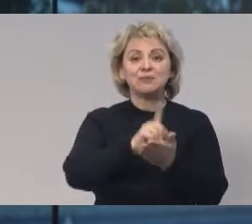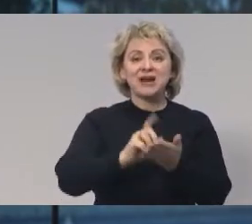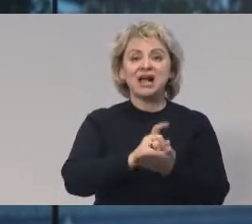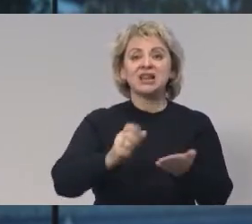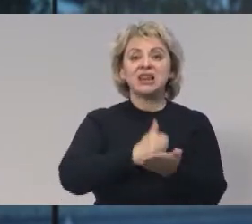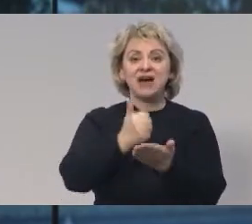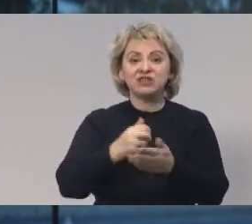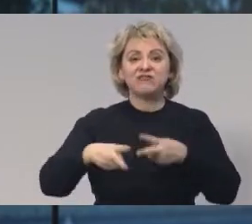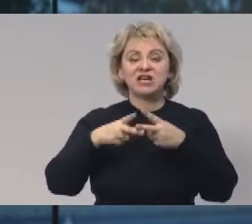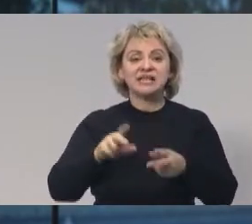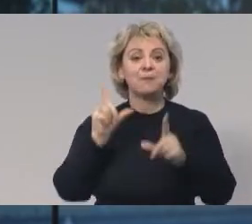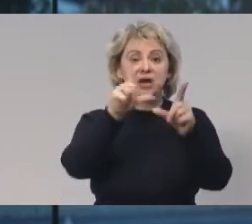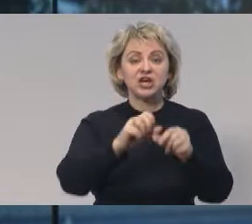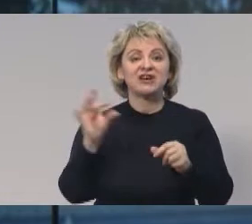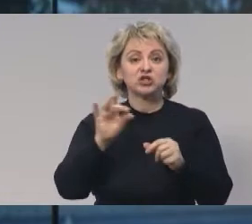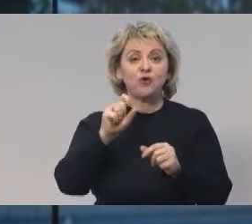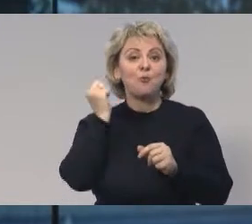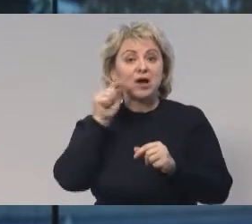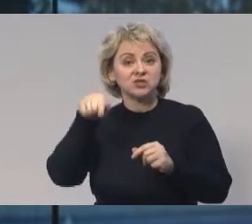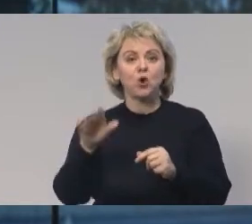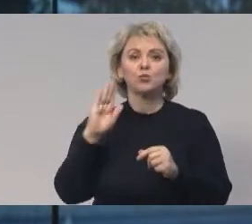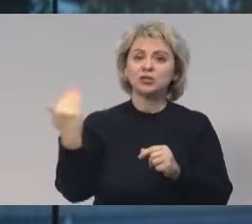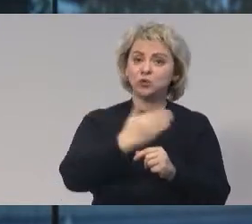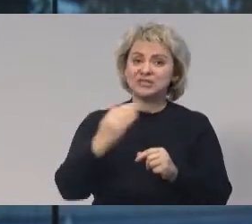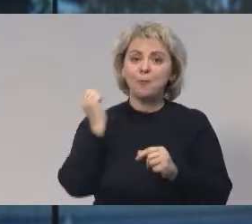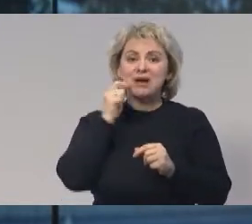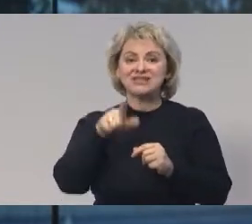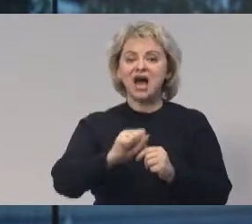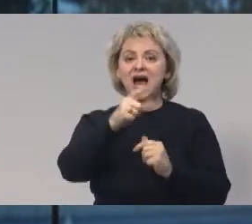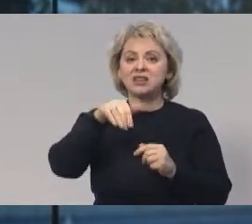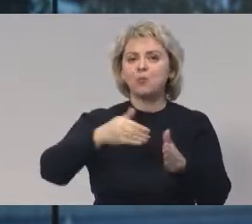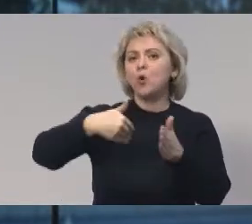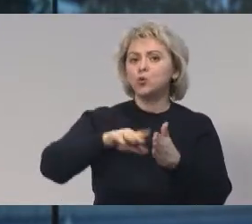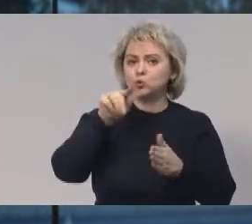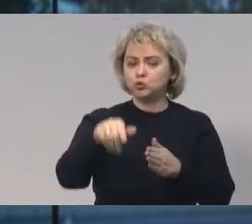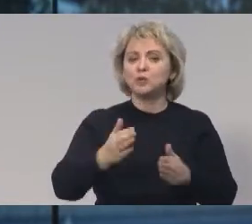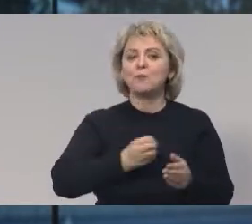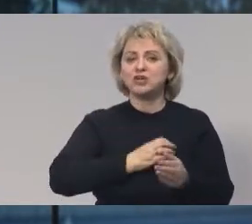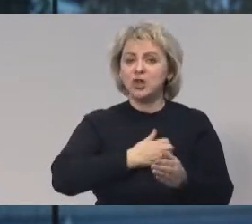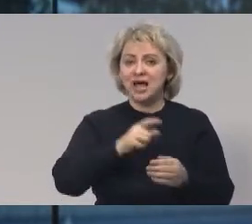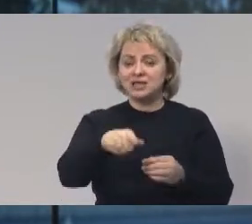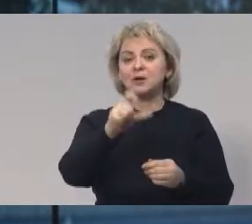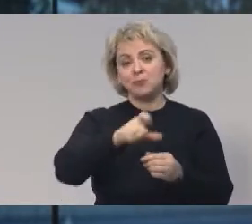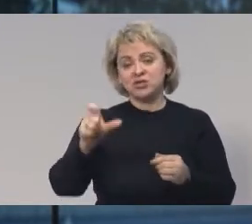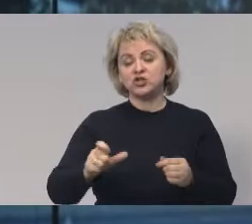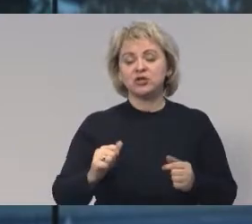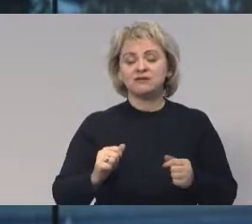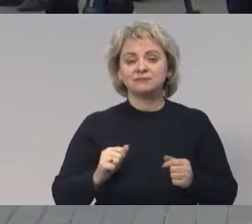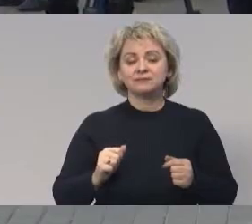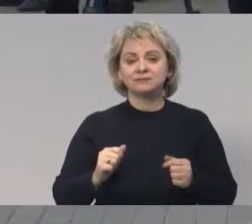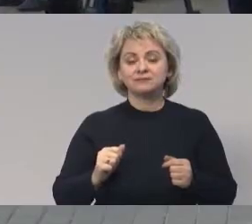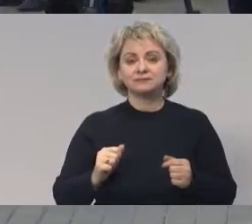вокзала Ростова в Москву и будет курсировать между Москвой и Анапой, причем улучшен он по пожеланиям пассажиров.